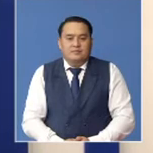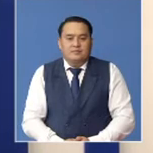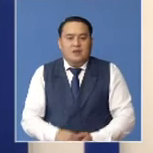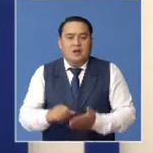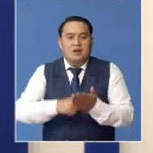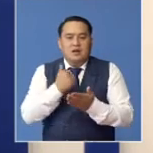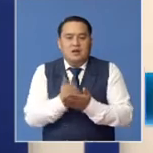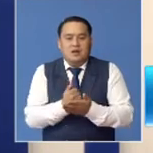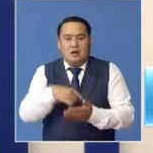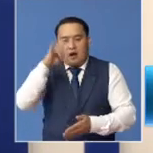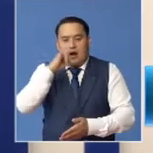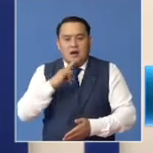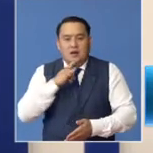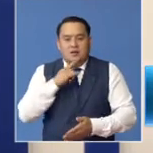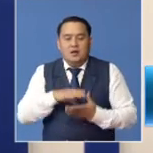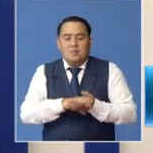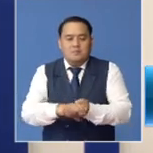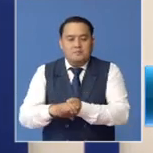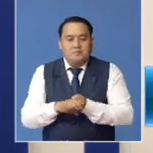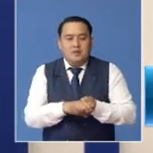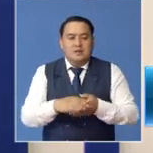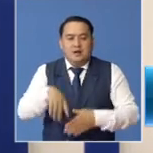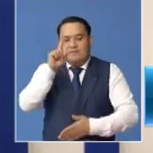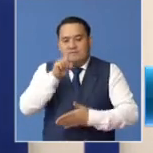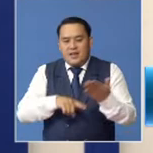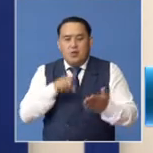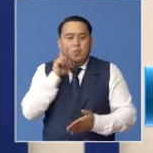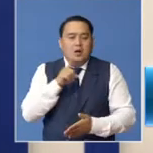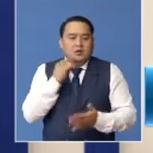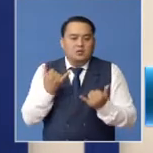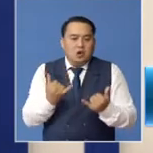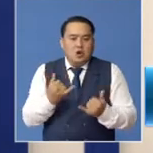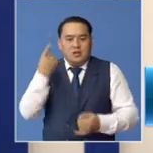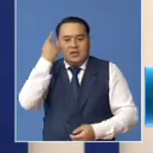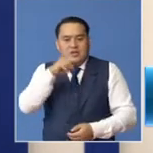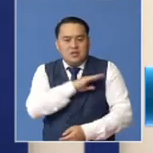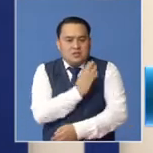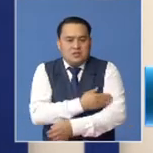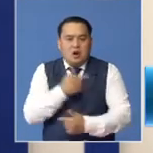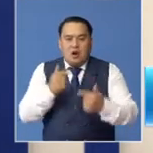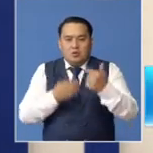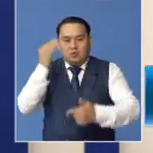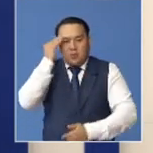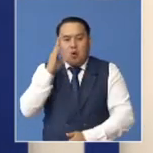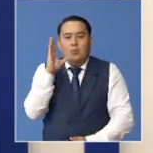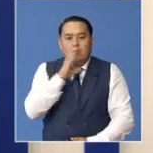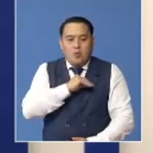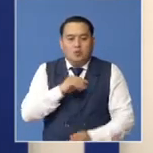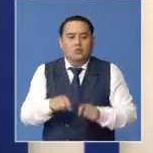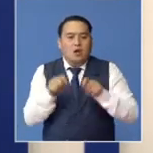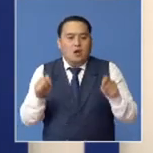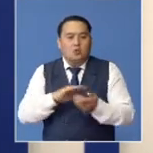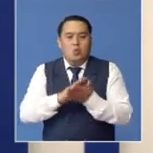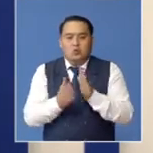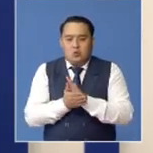Самое главное, чтобы в Казахстане царили мир и согласие. Я верю в молодежь. Сейчас они полны идей, сил и конкурентоспособны. Для них создаются